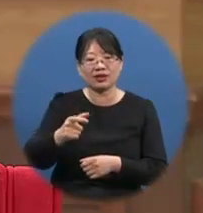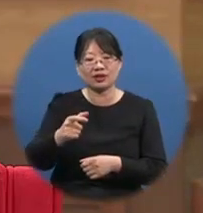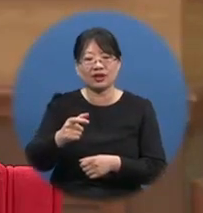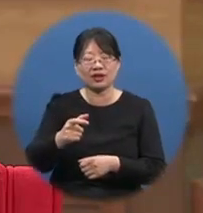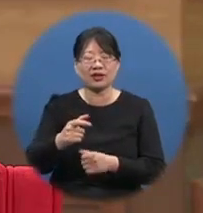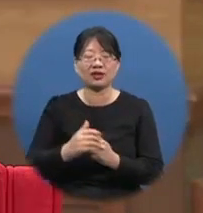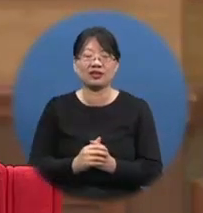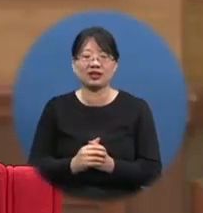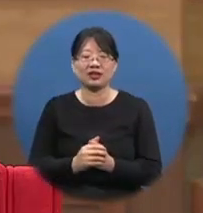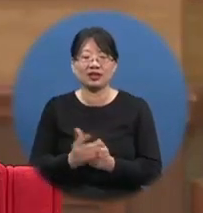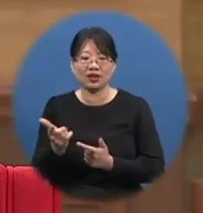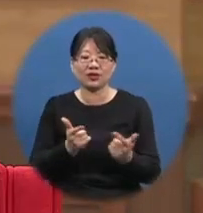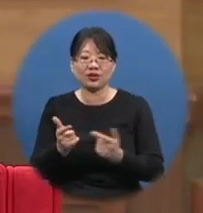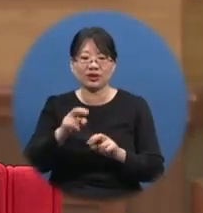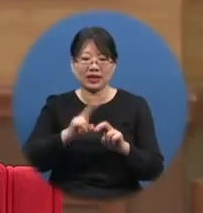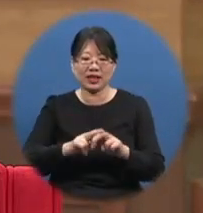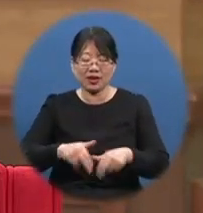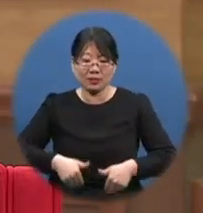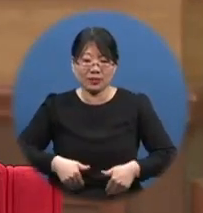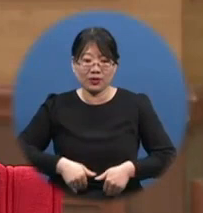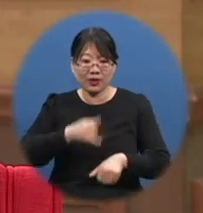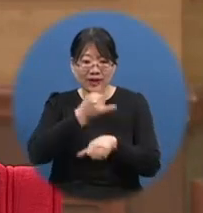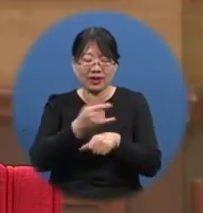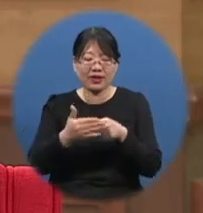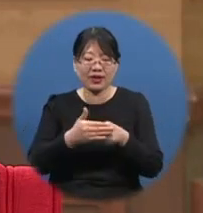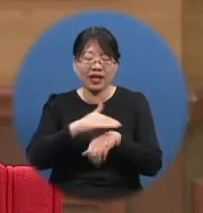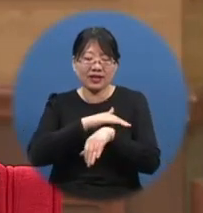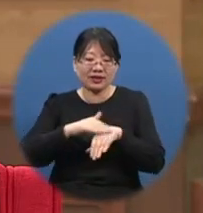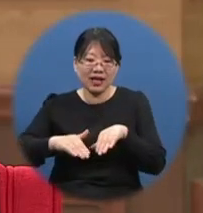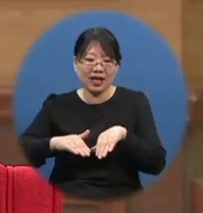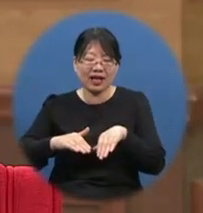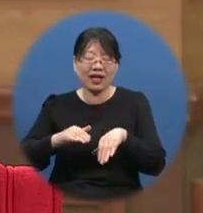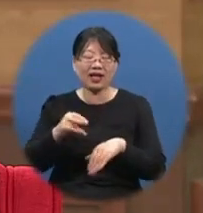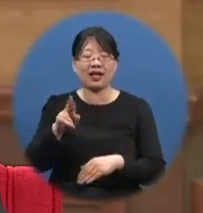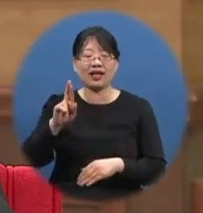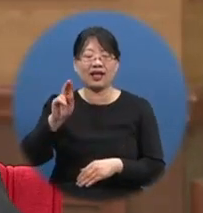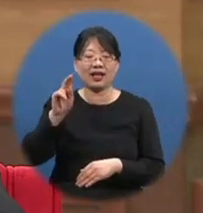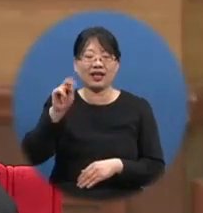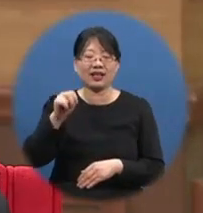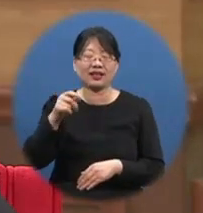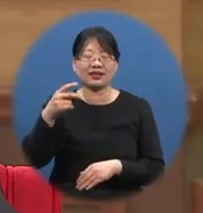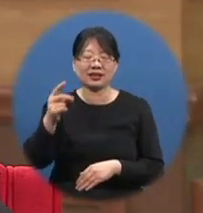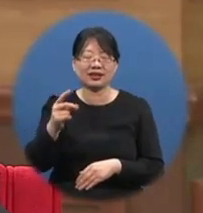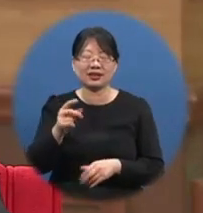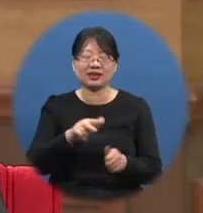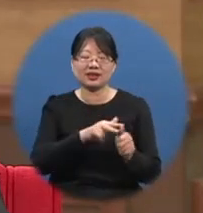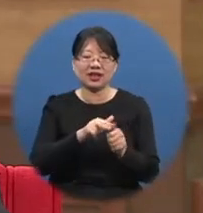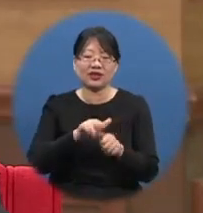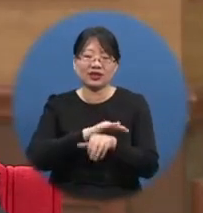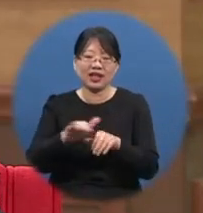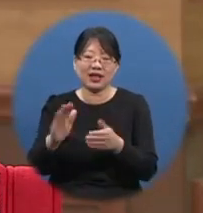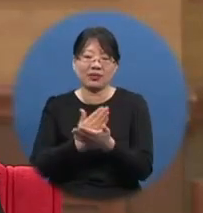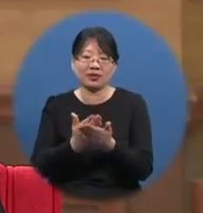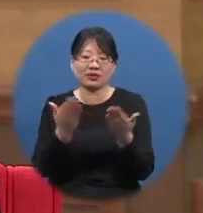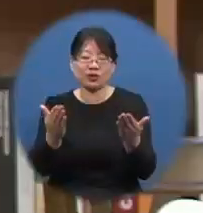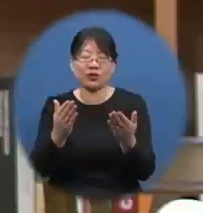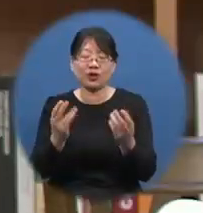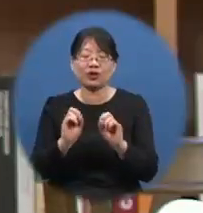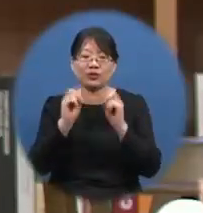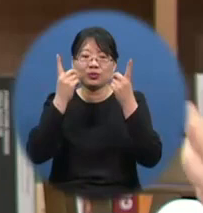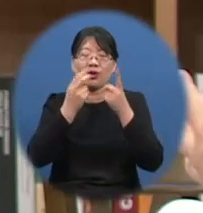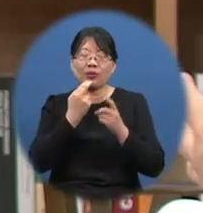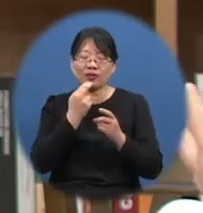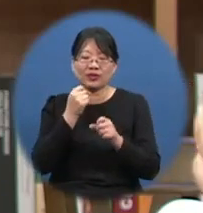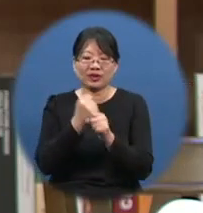컨트롤 타워가 필요하다. 네, 네. 제대로 그런 R&D 자원들을 잘 배분해주고 중복됨이 없도록